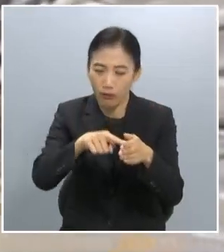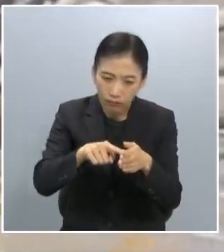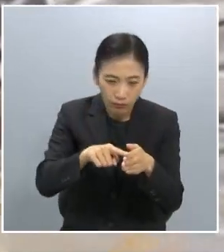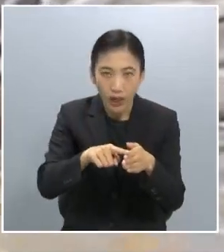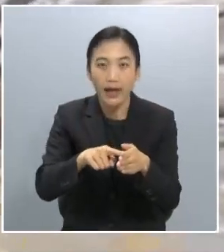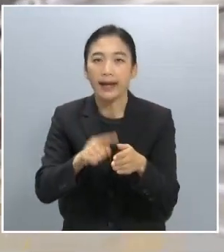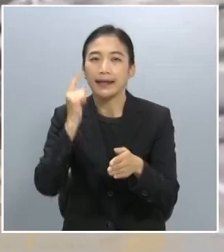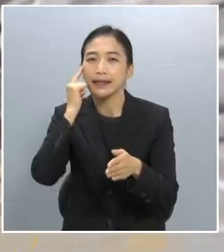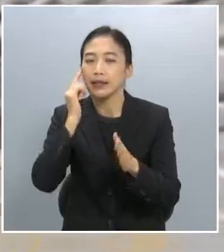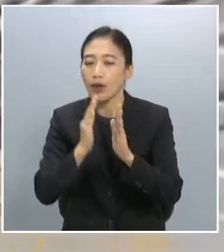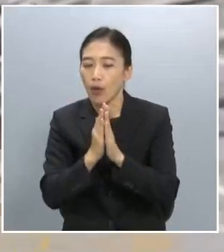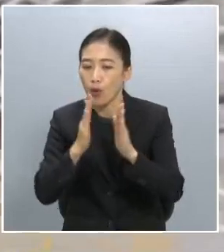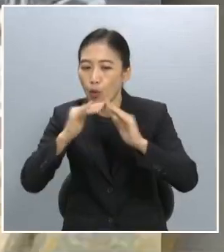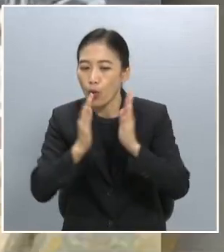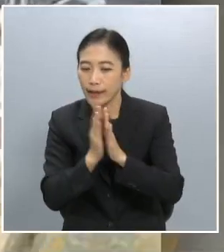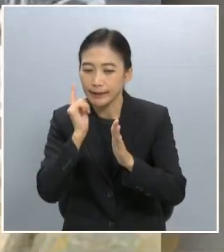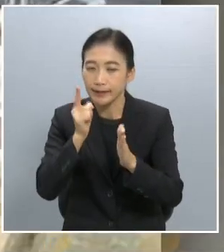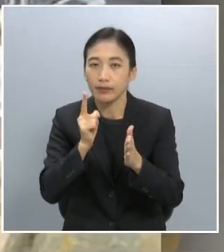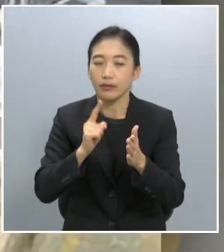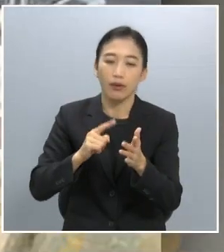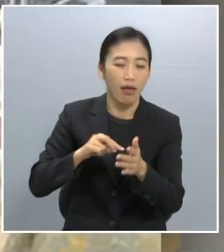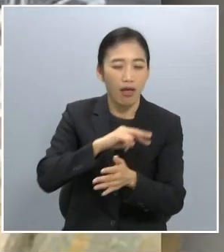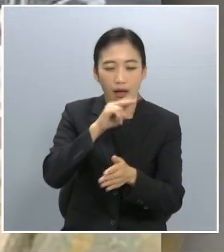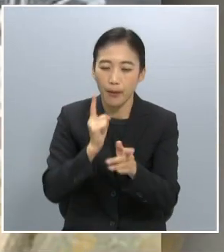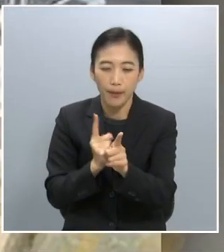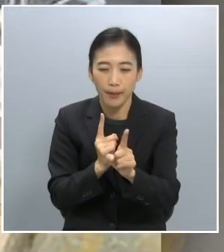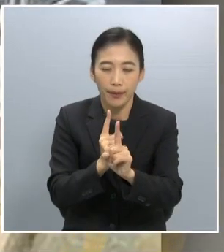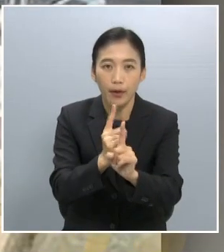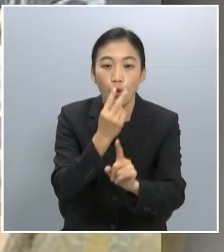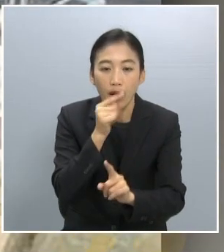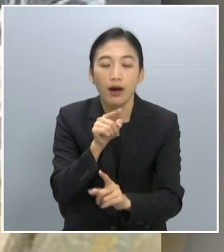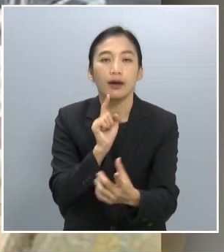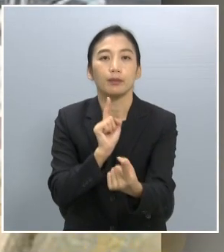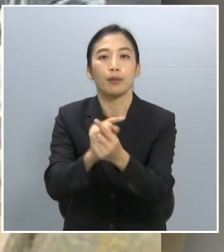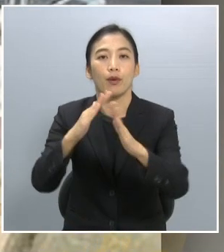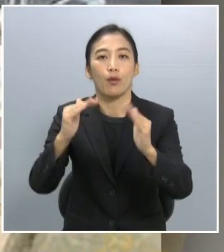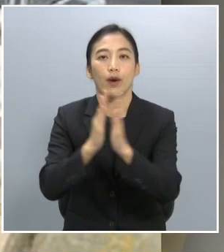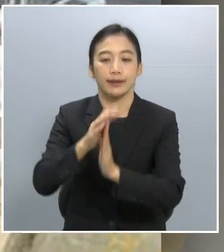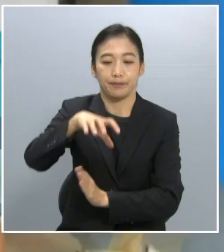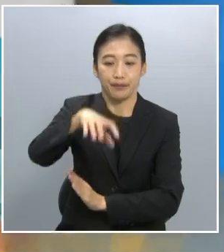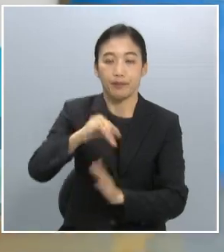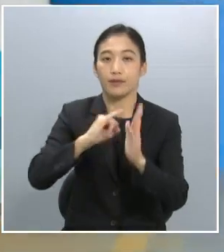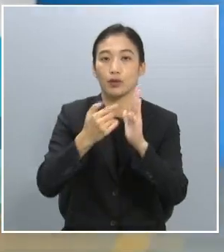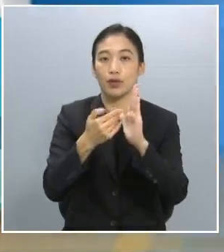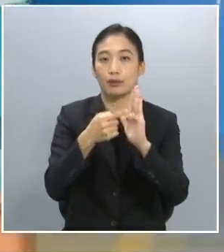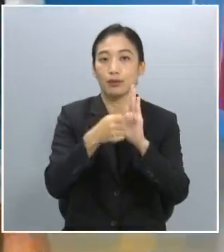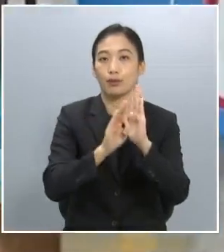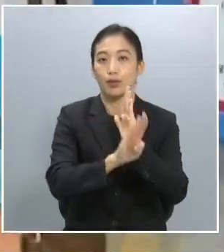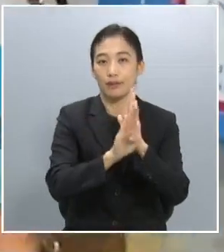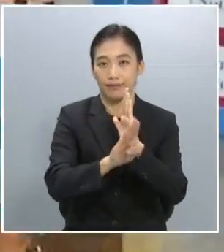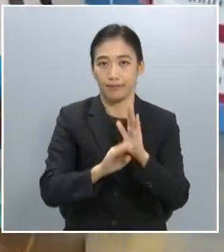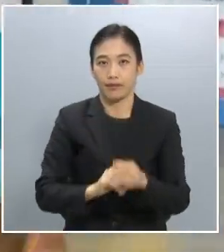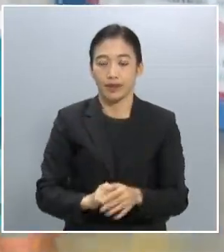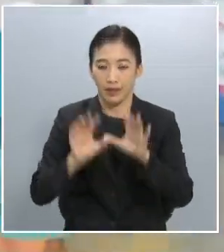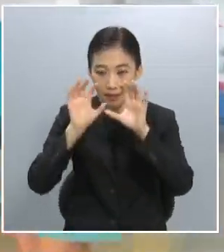ขี้หนูที่ชุมเหตุบุรีรัมย์นำตัวมาสอบสวนอ้างว่าสาเหตุที่จะไปก่อเหตุเพราะหิ